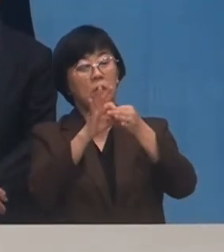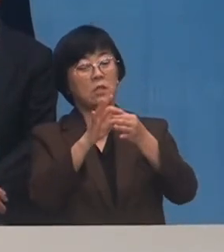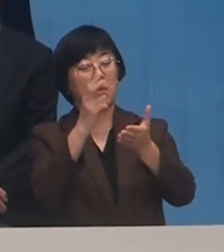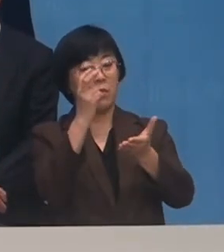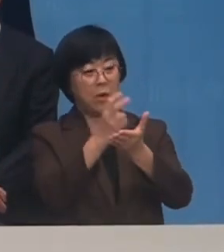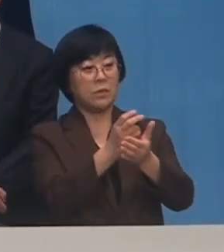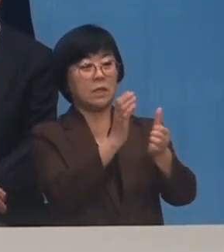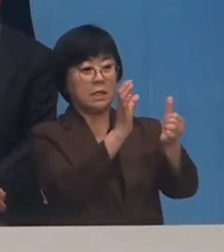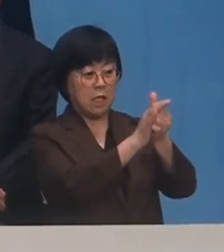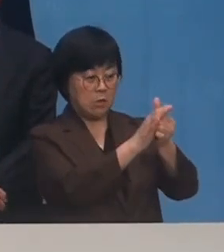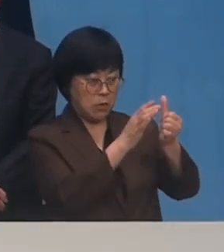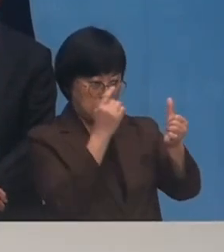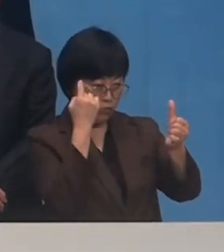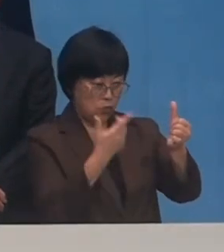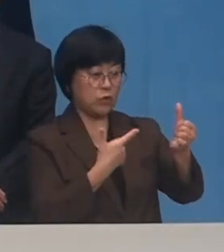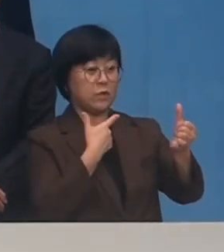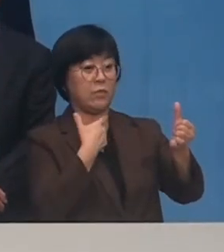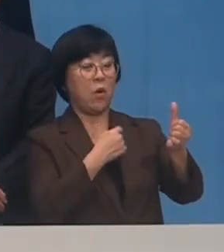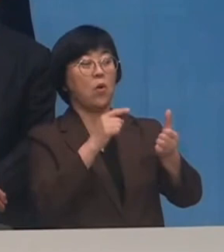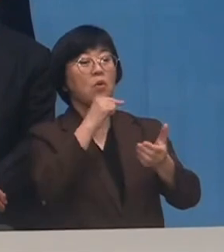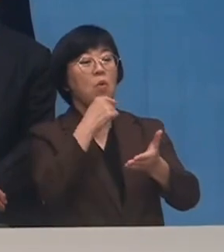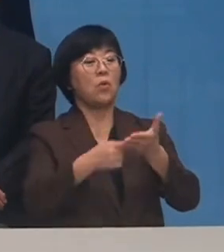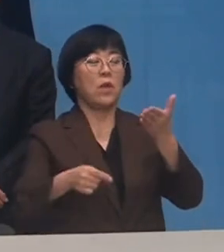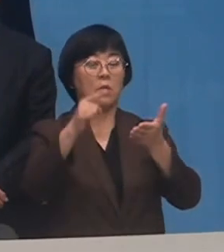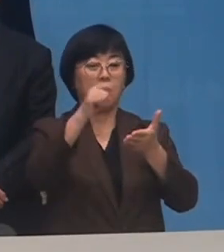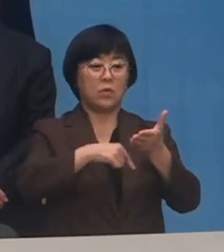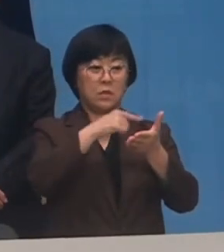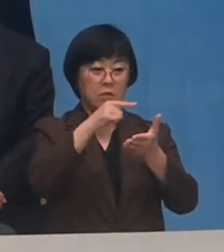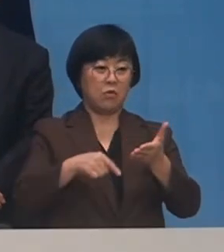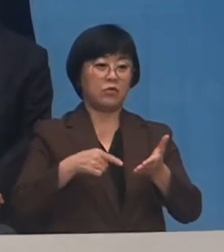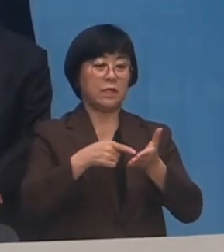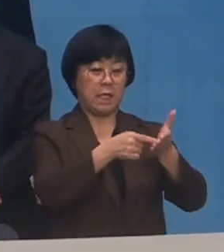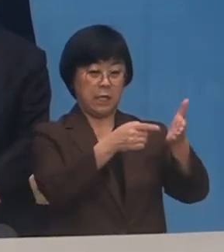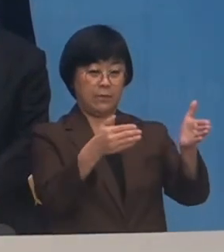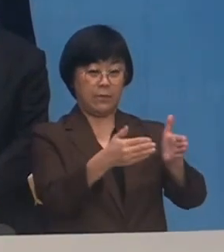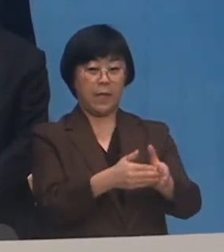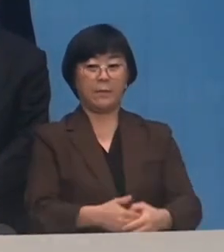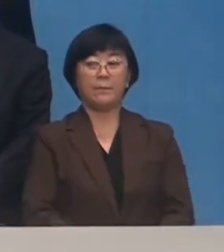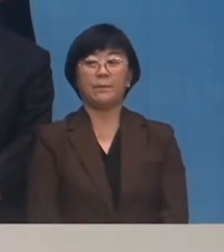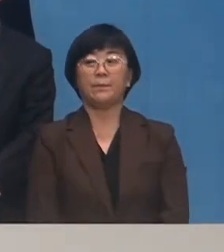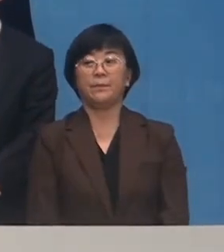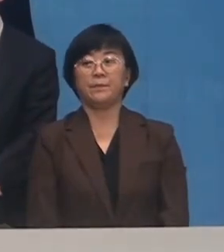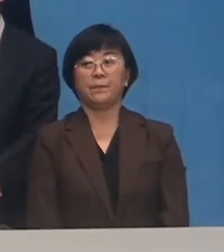법적 책임을 묻고자 손해배상 소송을 제기했습니다.